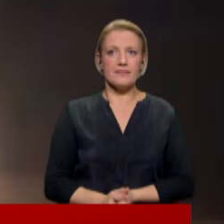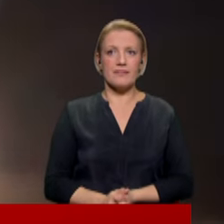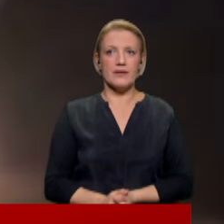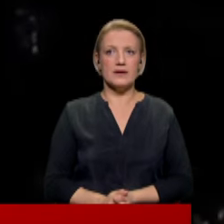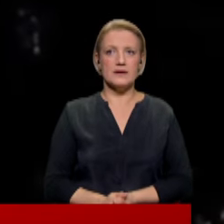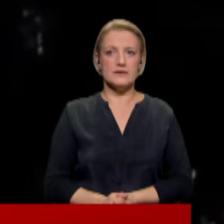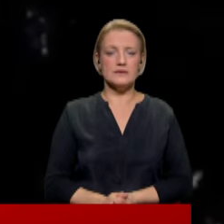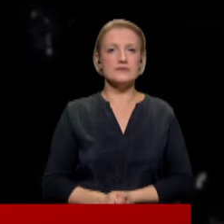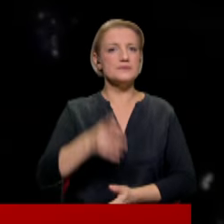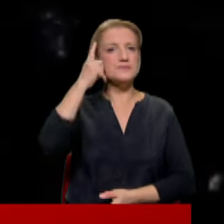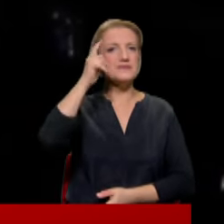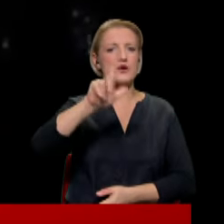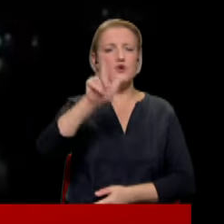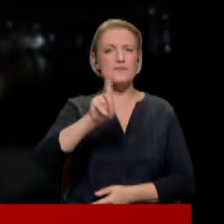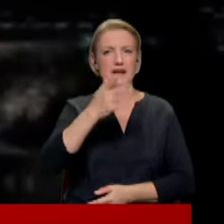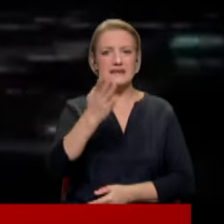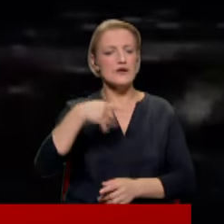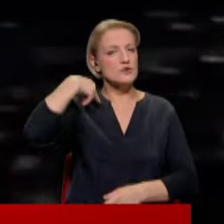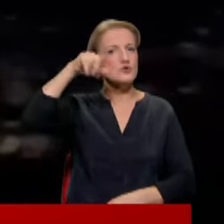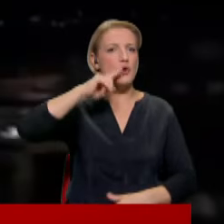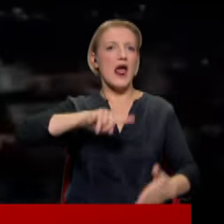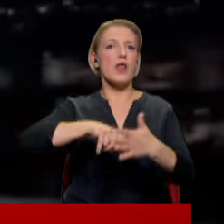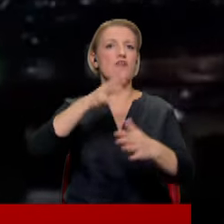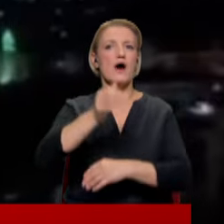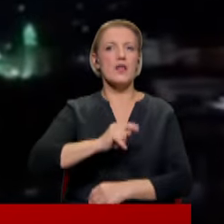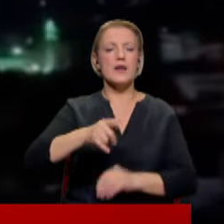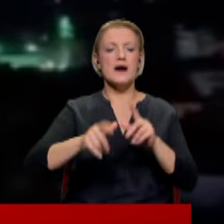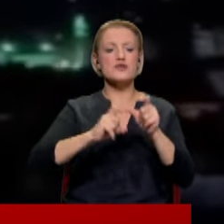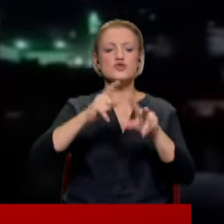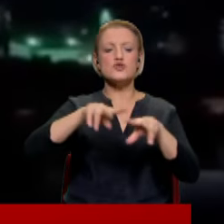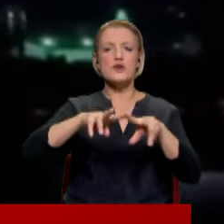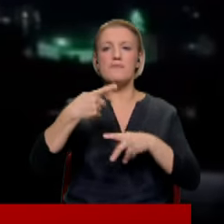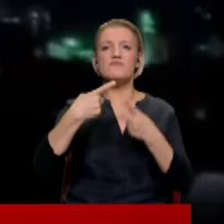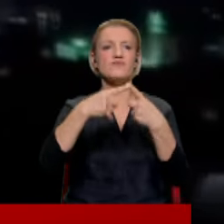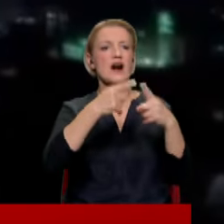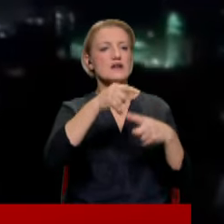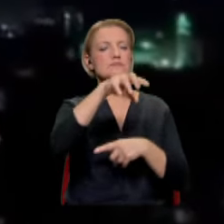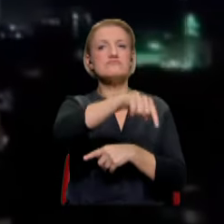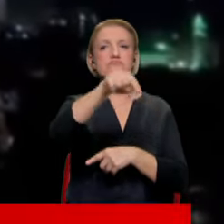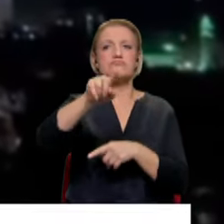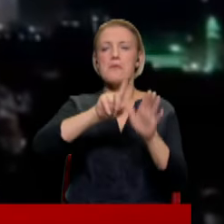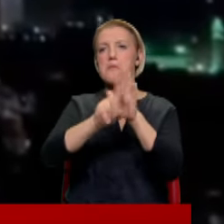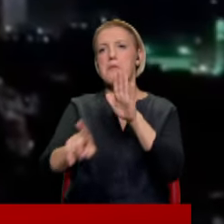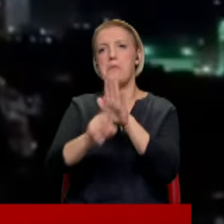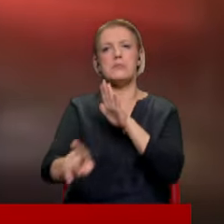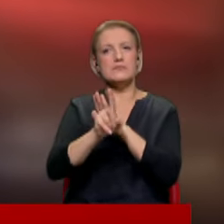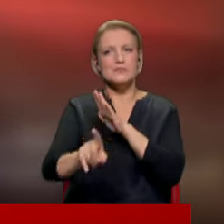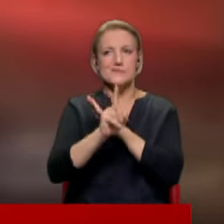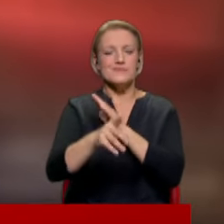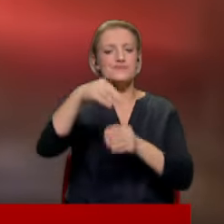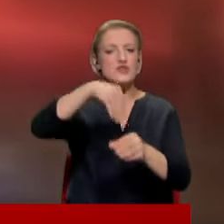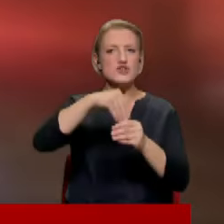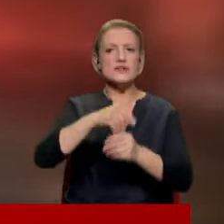verdi İsrail Lübnan'ın yanı sıra Suriye'yi de hedef aldı Başkent Şam'daki farklı noktalara hava saldırısı düzenledi saldırıda